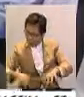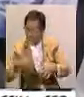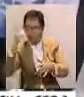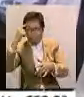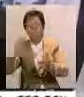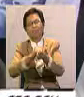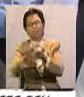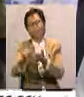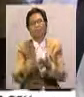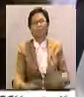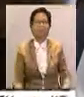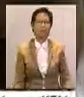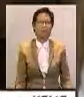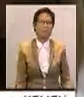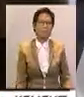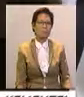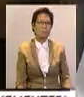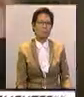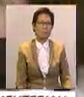diluluskan.